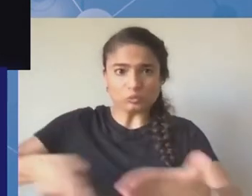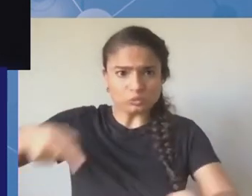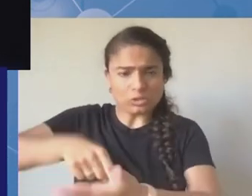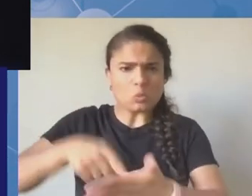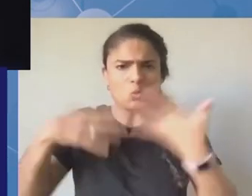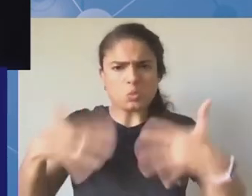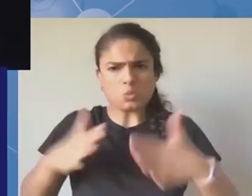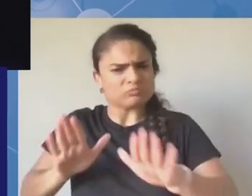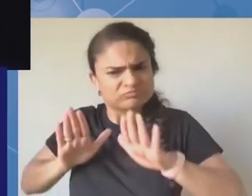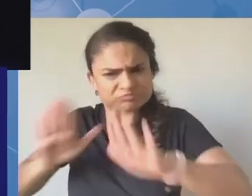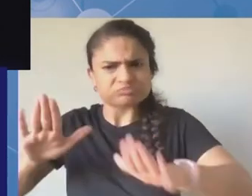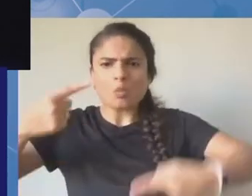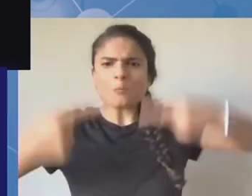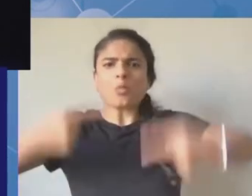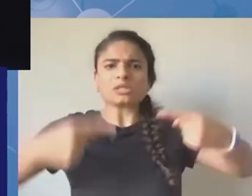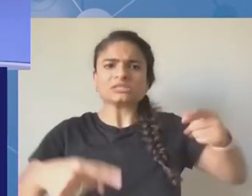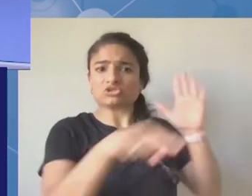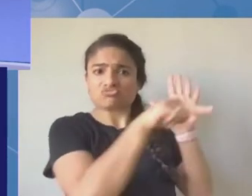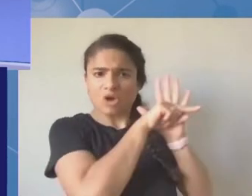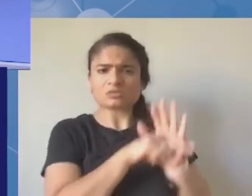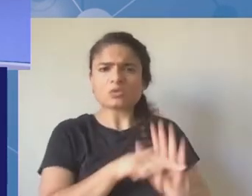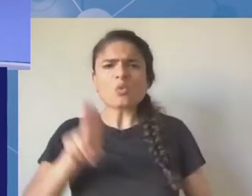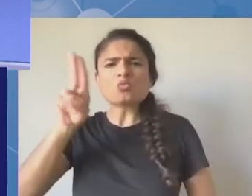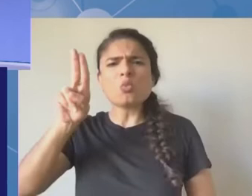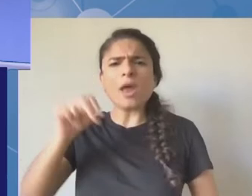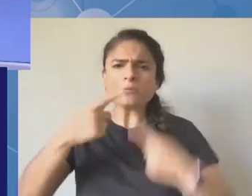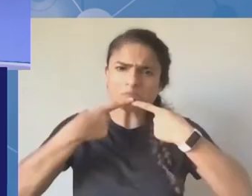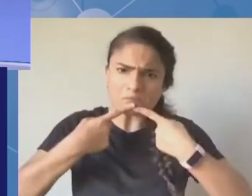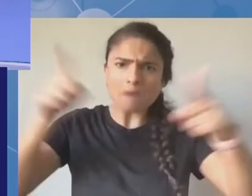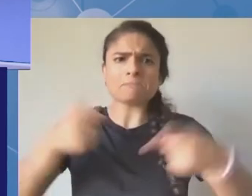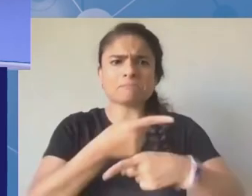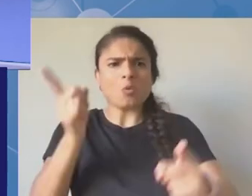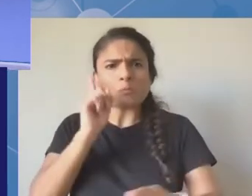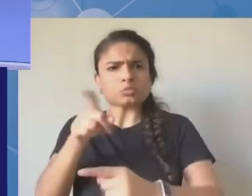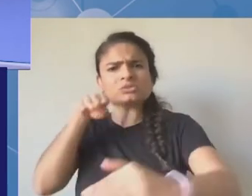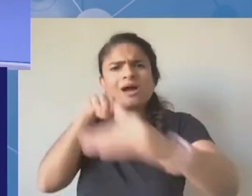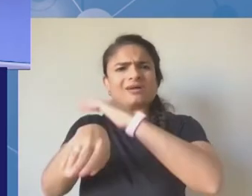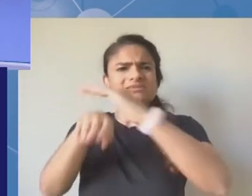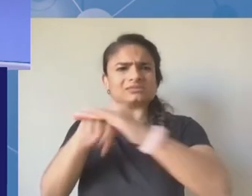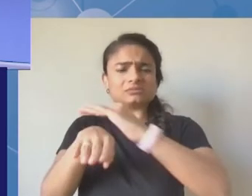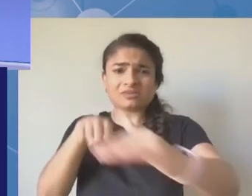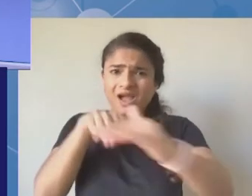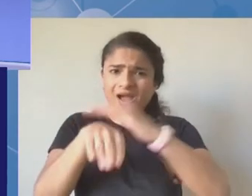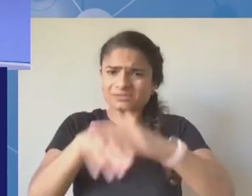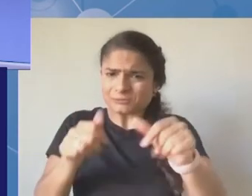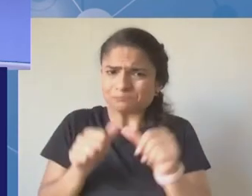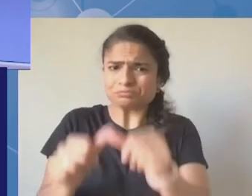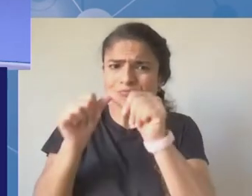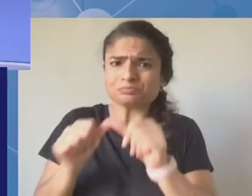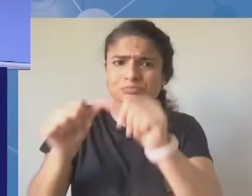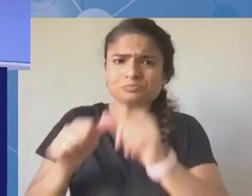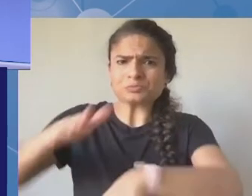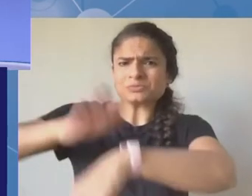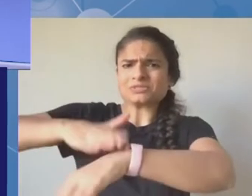البلاد من أجل تجنب مثل هذه الظواهر. لذلك كل الذين